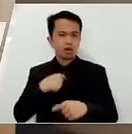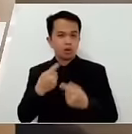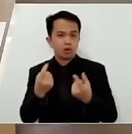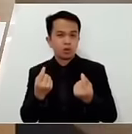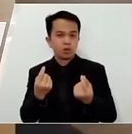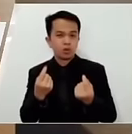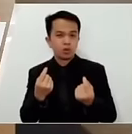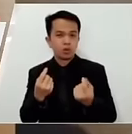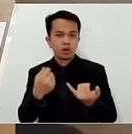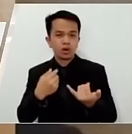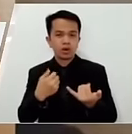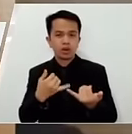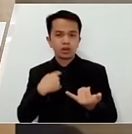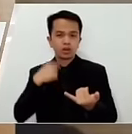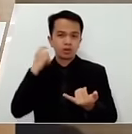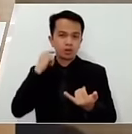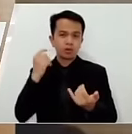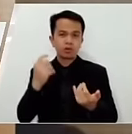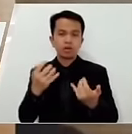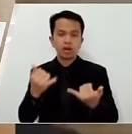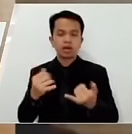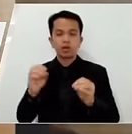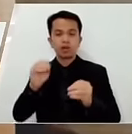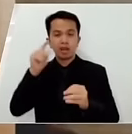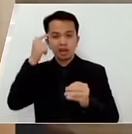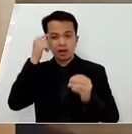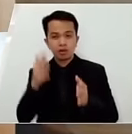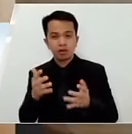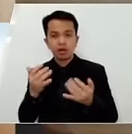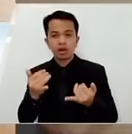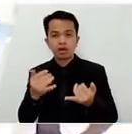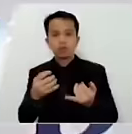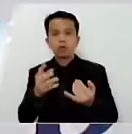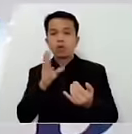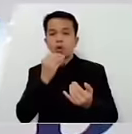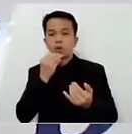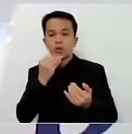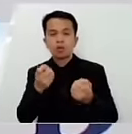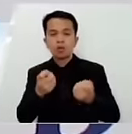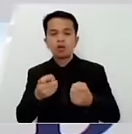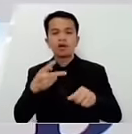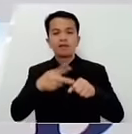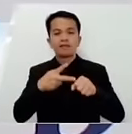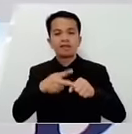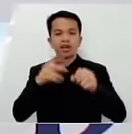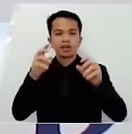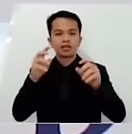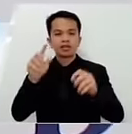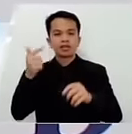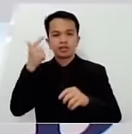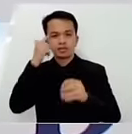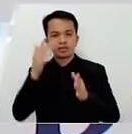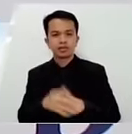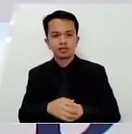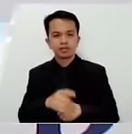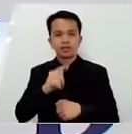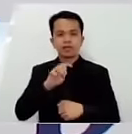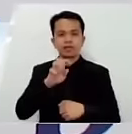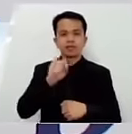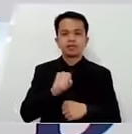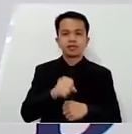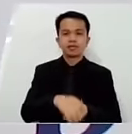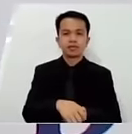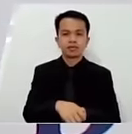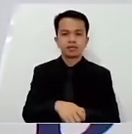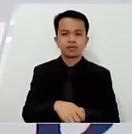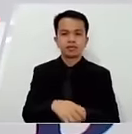Di ba? Kung mawala ang gobernador, ang uupo naman ang vice gobernador. Arnie Teves, Arnulfo Alipit